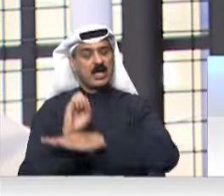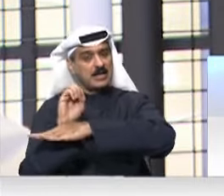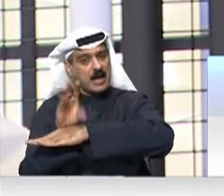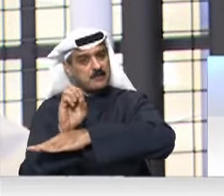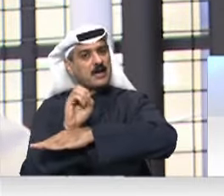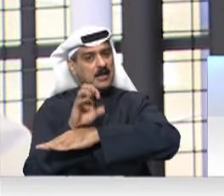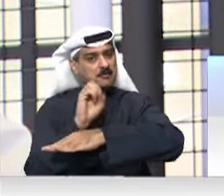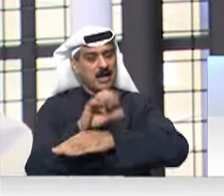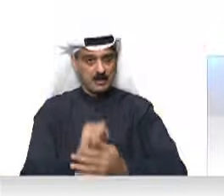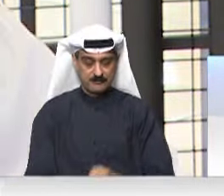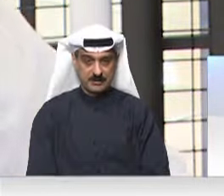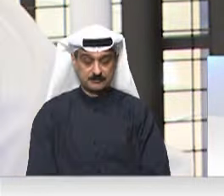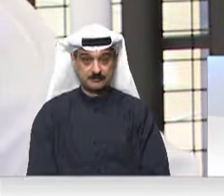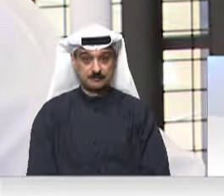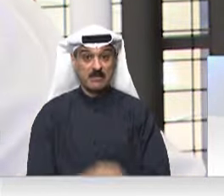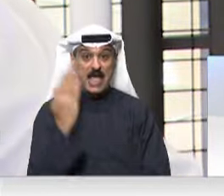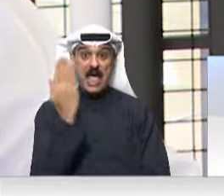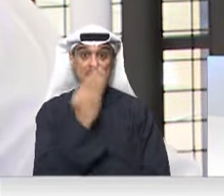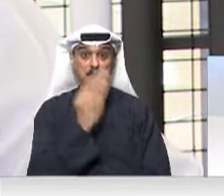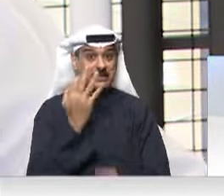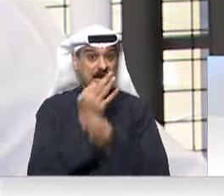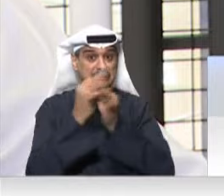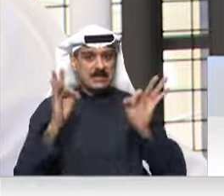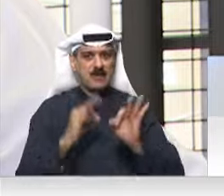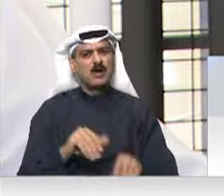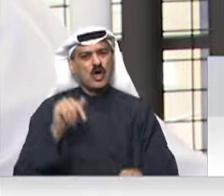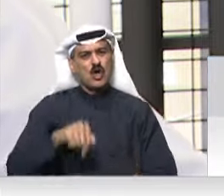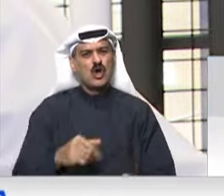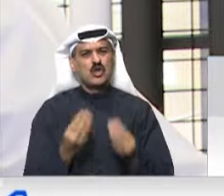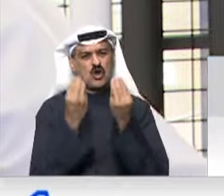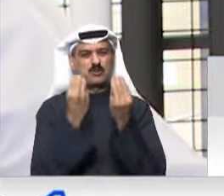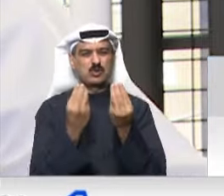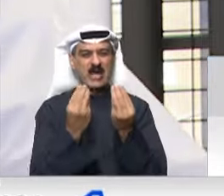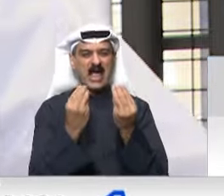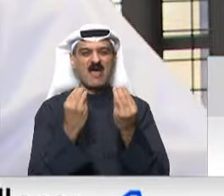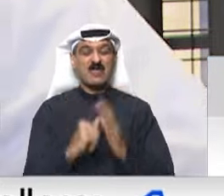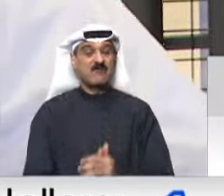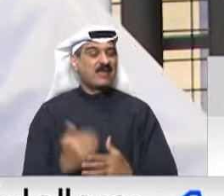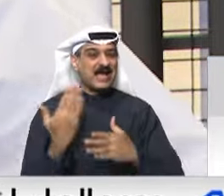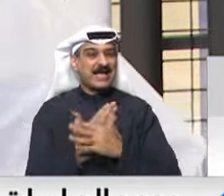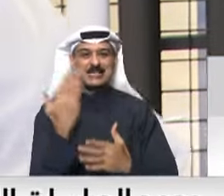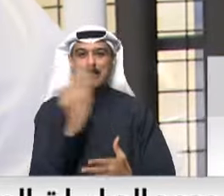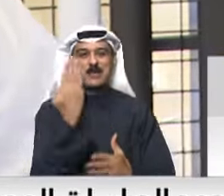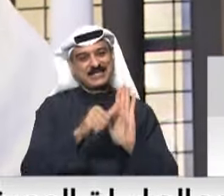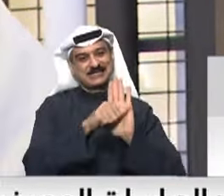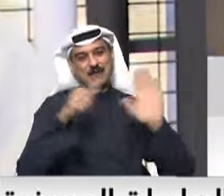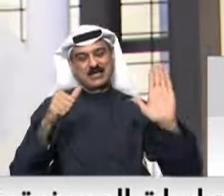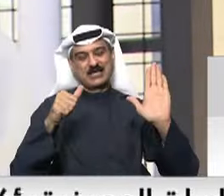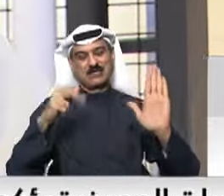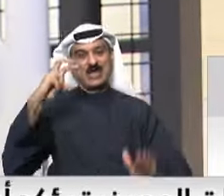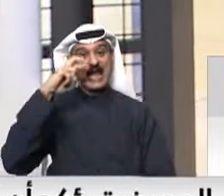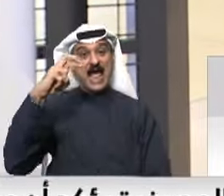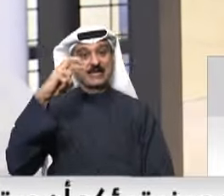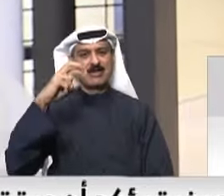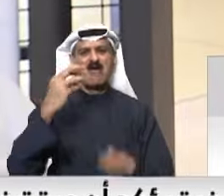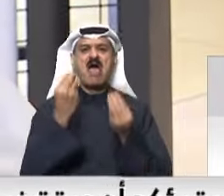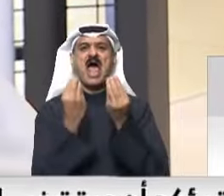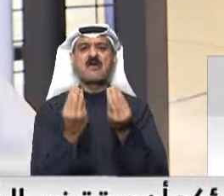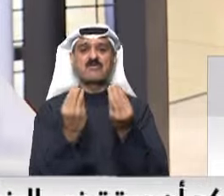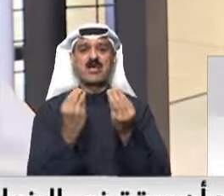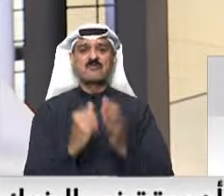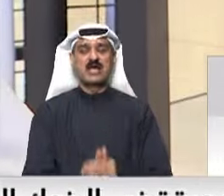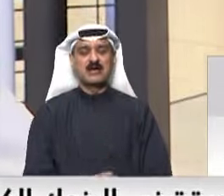وعلى جميع المراحل. طبعا اليوم شوية هدوء لأن بداية المدارس اليوم الأحد وتوها بادية المدارس،